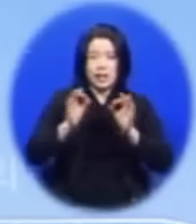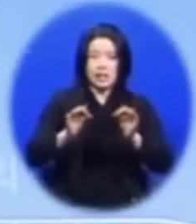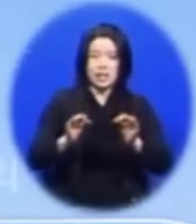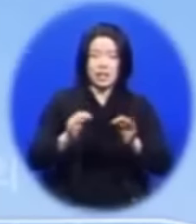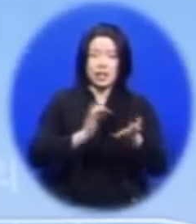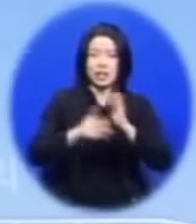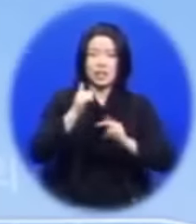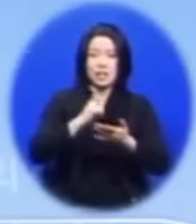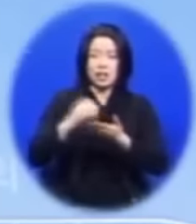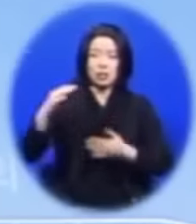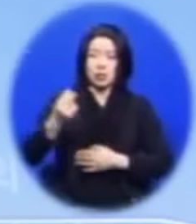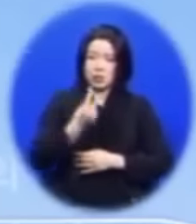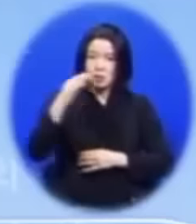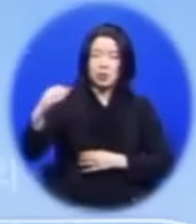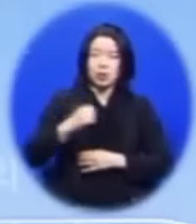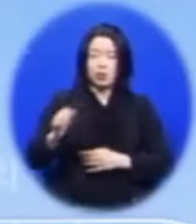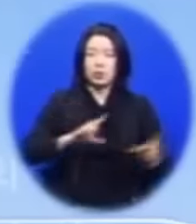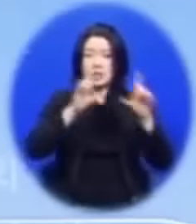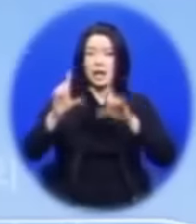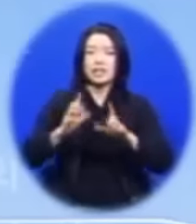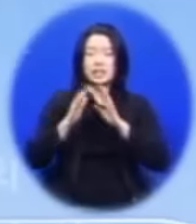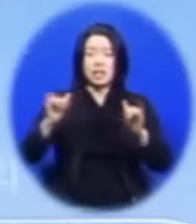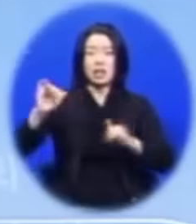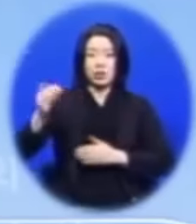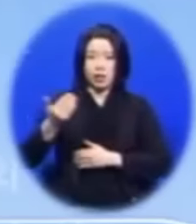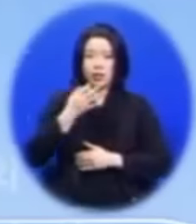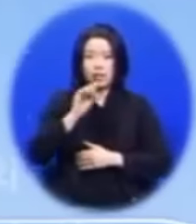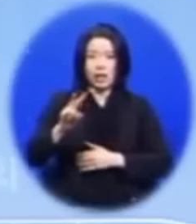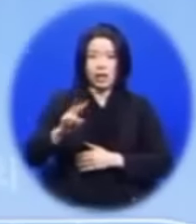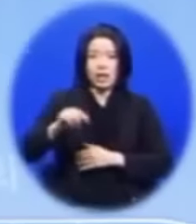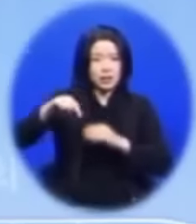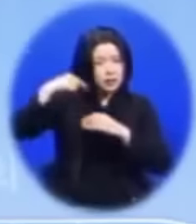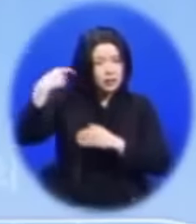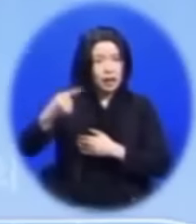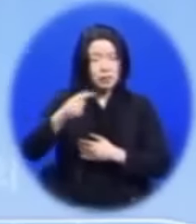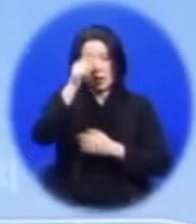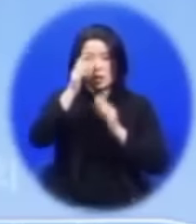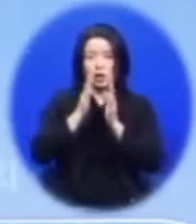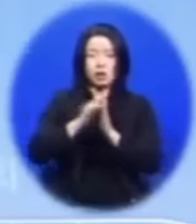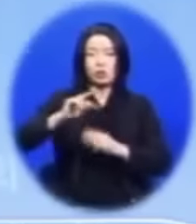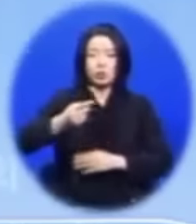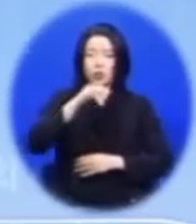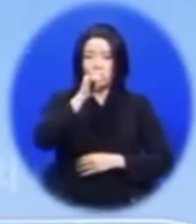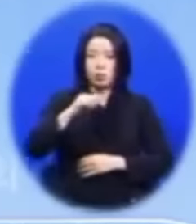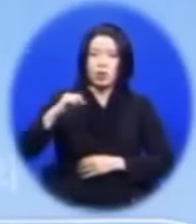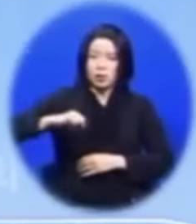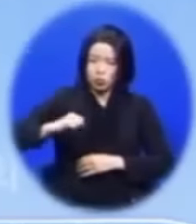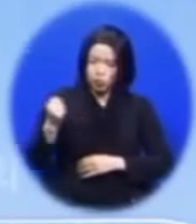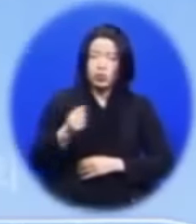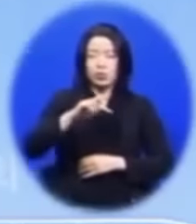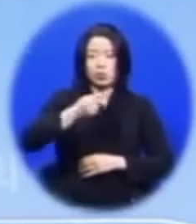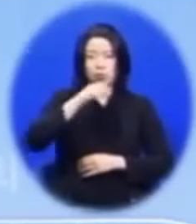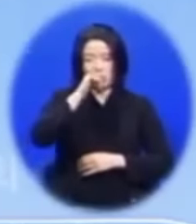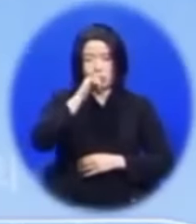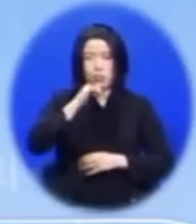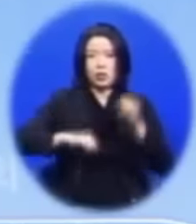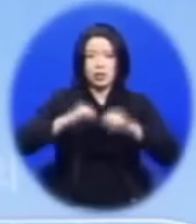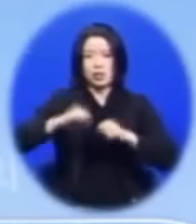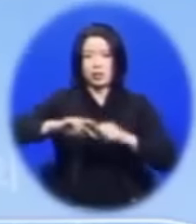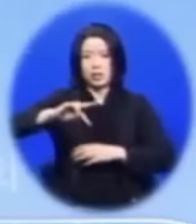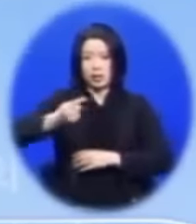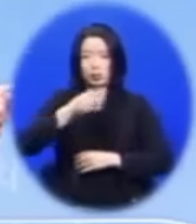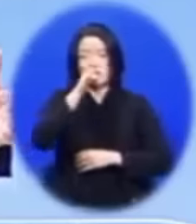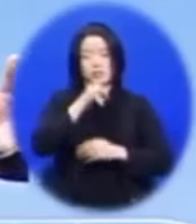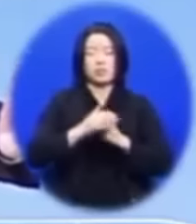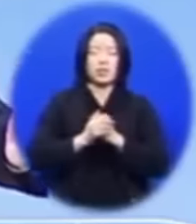예수님의 생명으로 사는 자가 되어야 그다음에 기도도 있고 순종도 있고 역사도 있는 거지